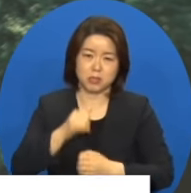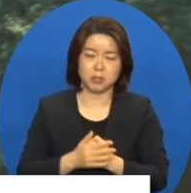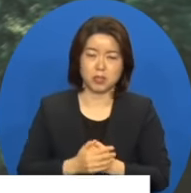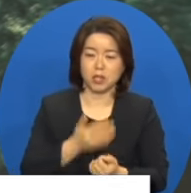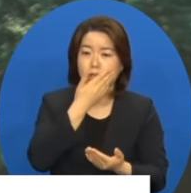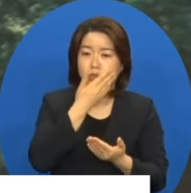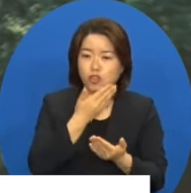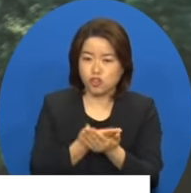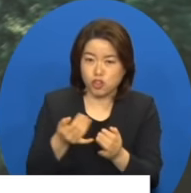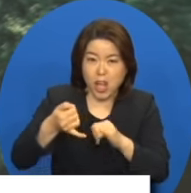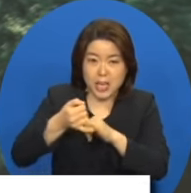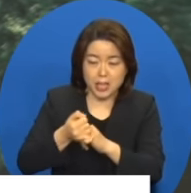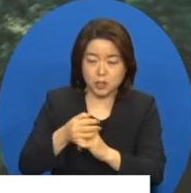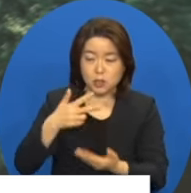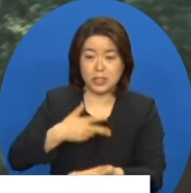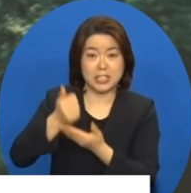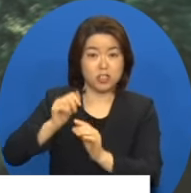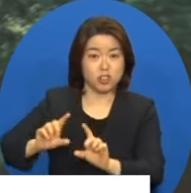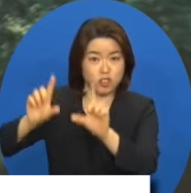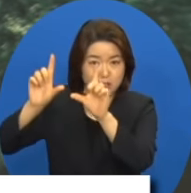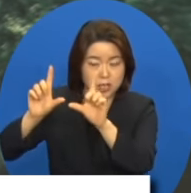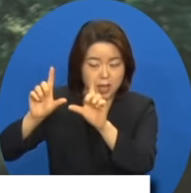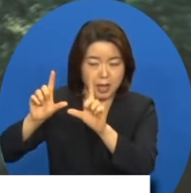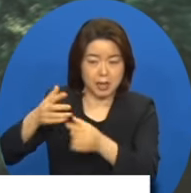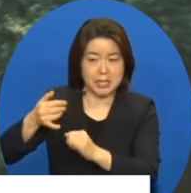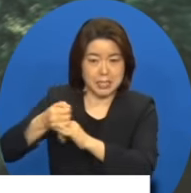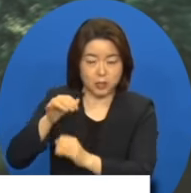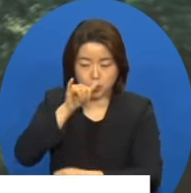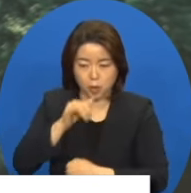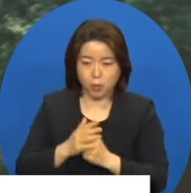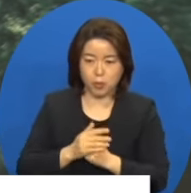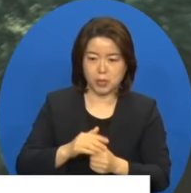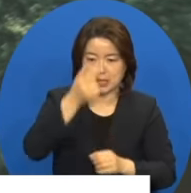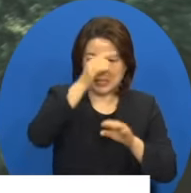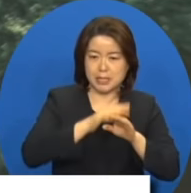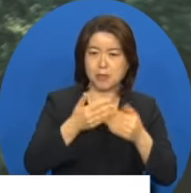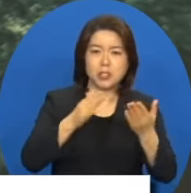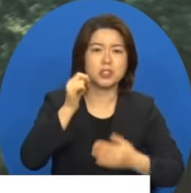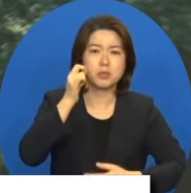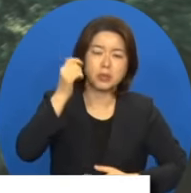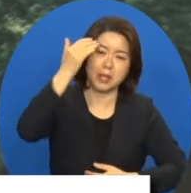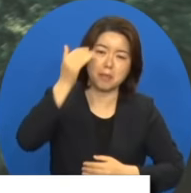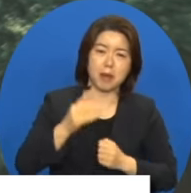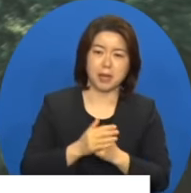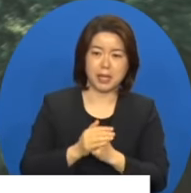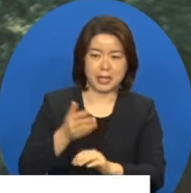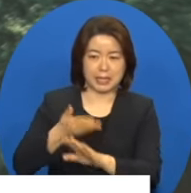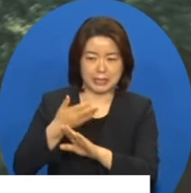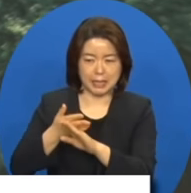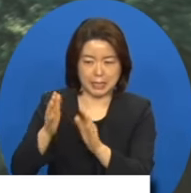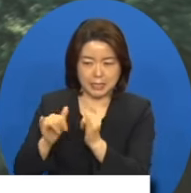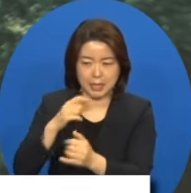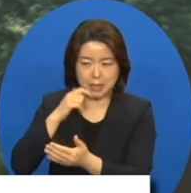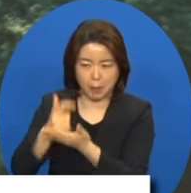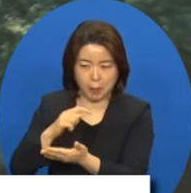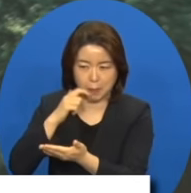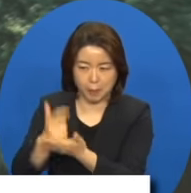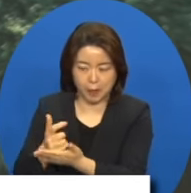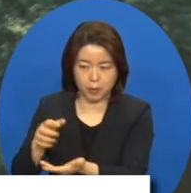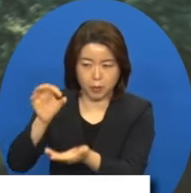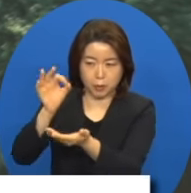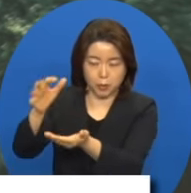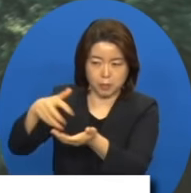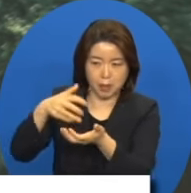주일에 잡아서 주일 성수를 방해하는가 하면 남을 속여 돈을 벌자며 부추기기도 했습니다.